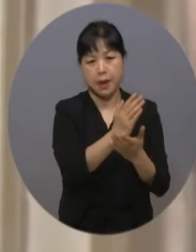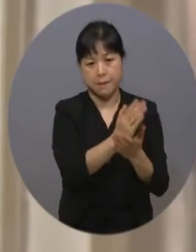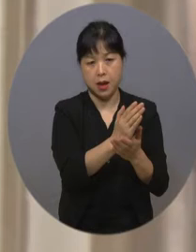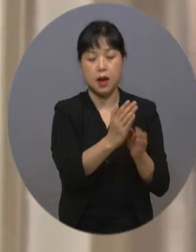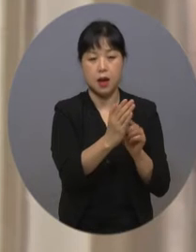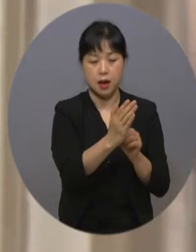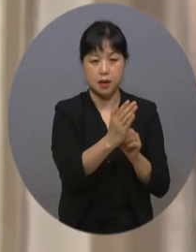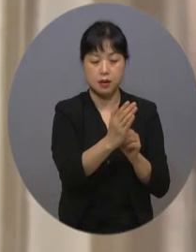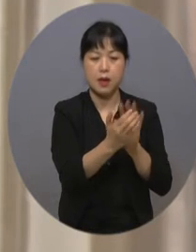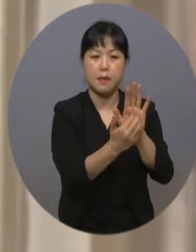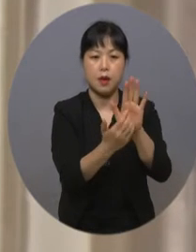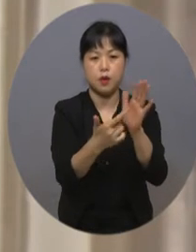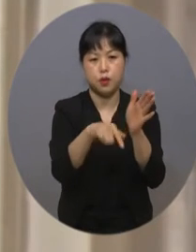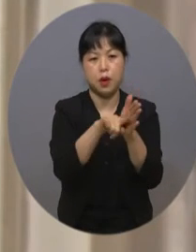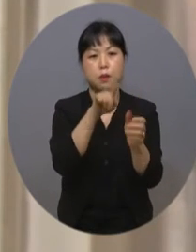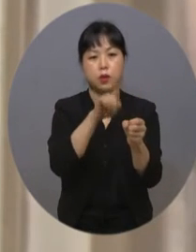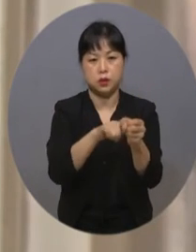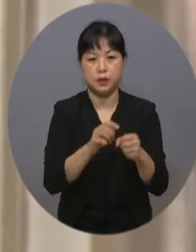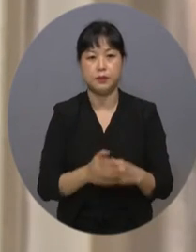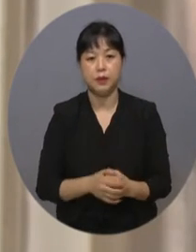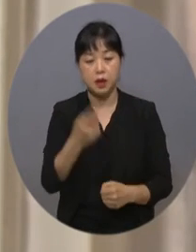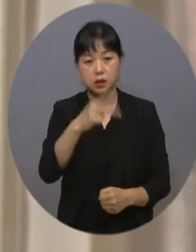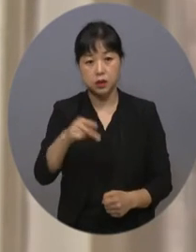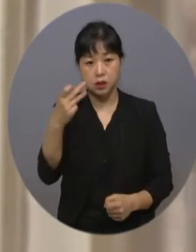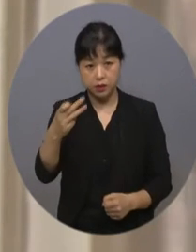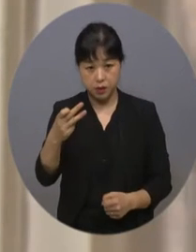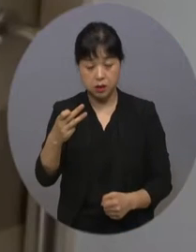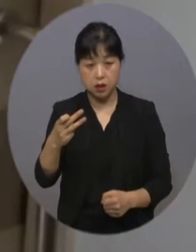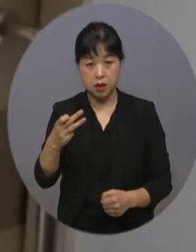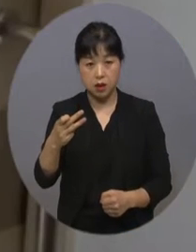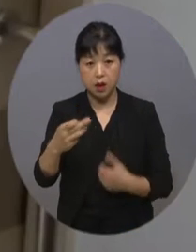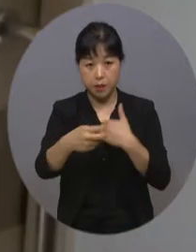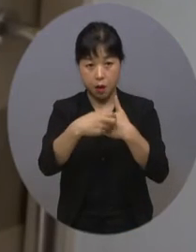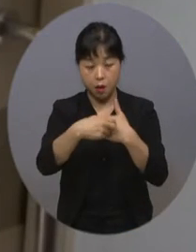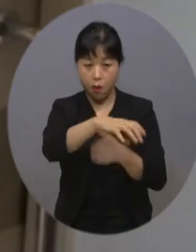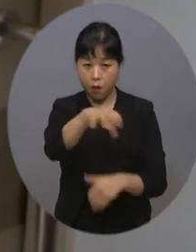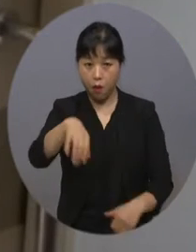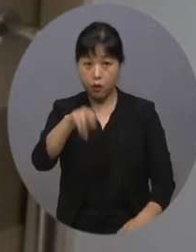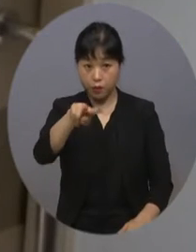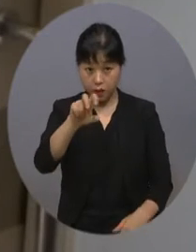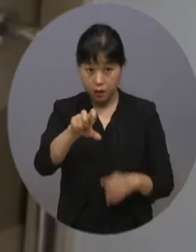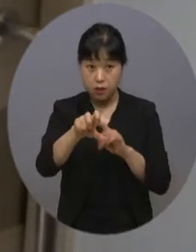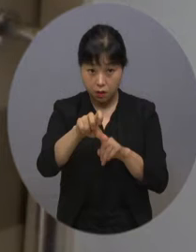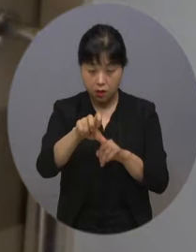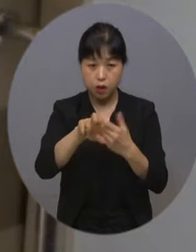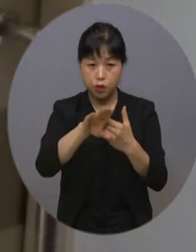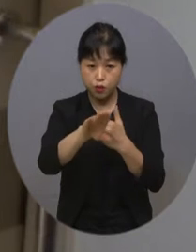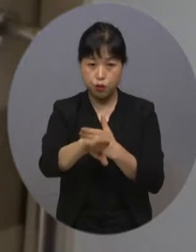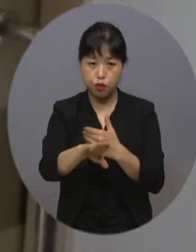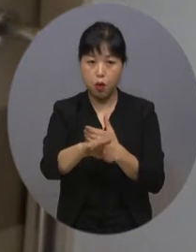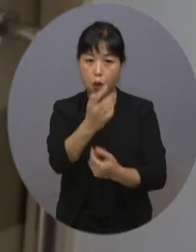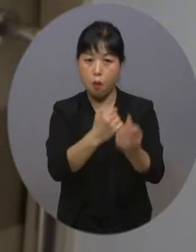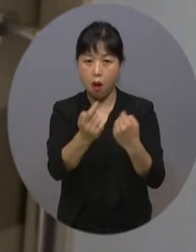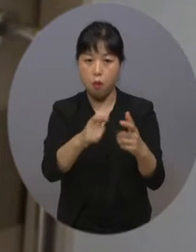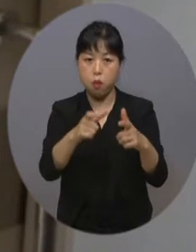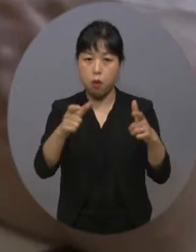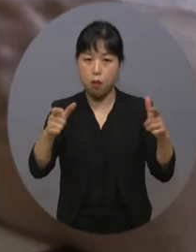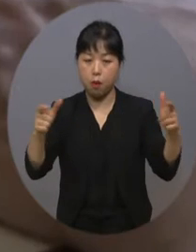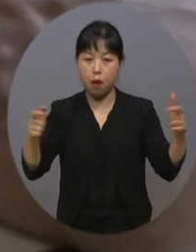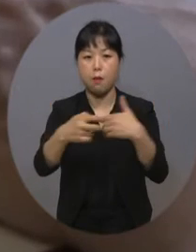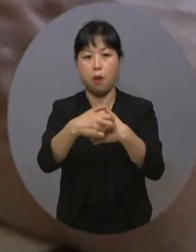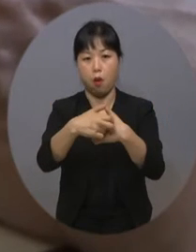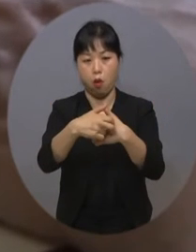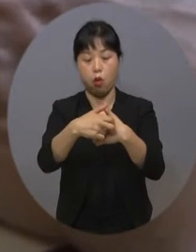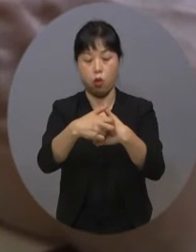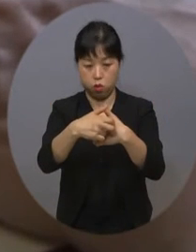있습니다 2013년 25개 병원에서 매년 참여 병원이 늘어나 2020년에는 총